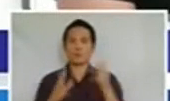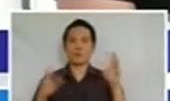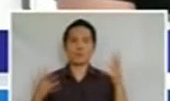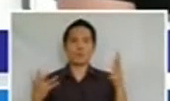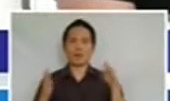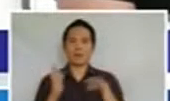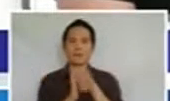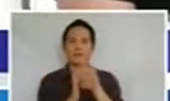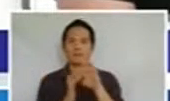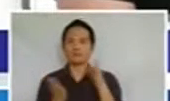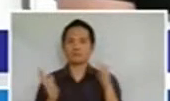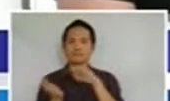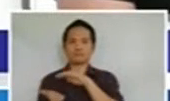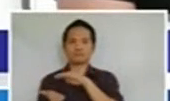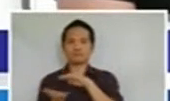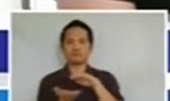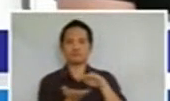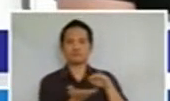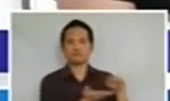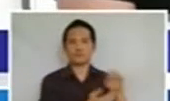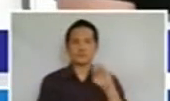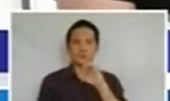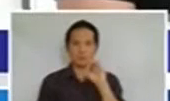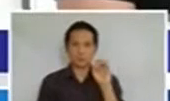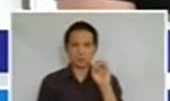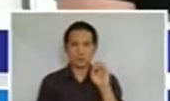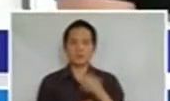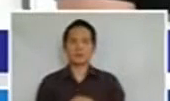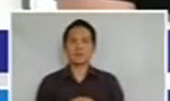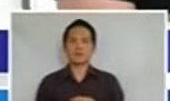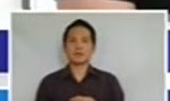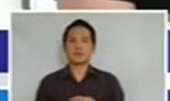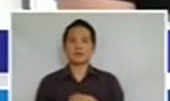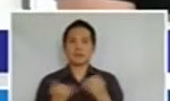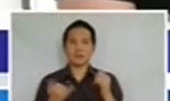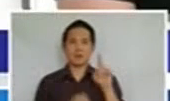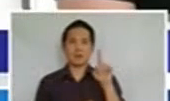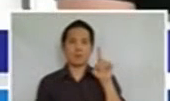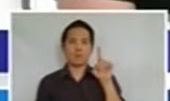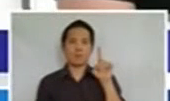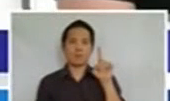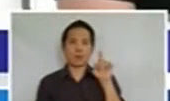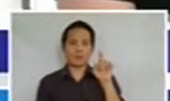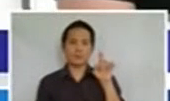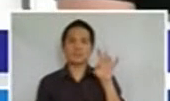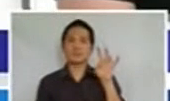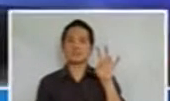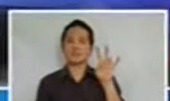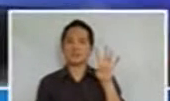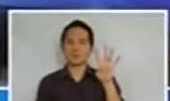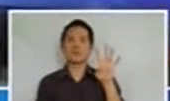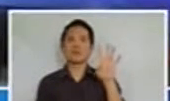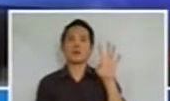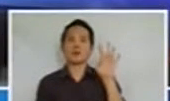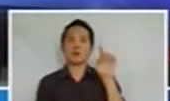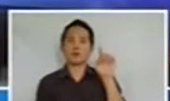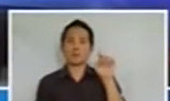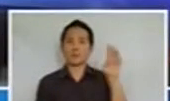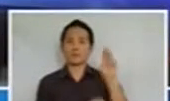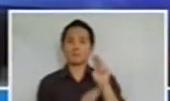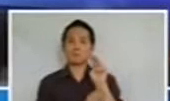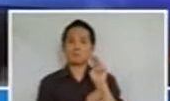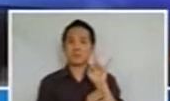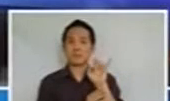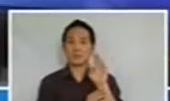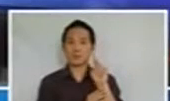ng COVID-19 crisis. Mula sa lungsod ng Lucena, Mara Pepanyo, Radyo Pilipinas.